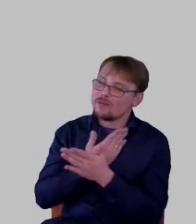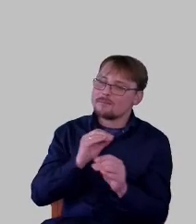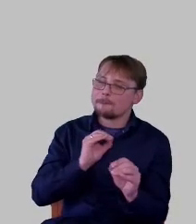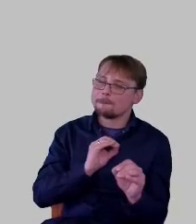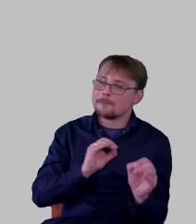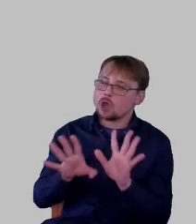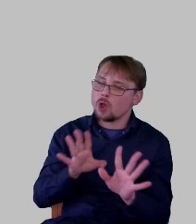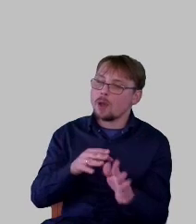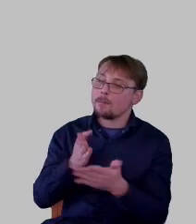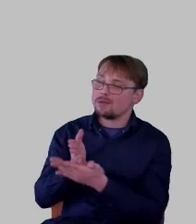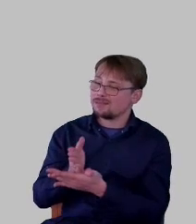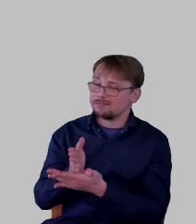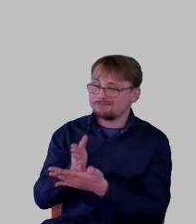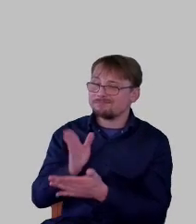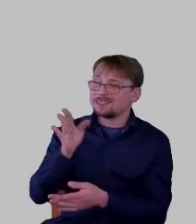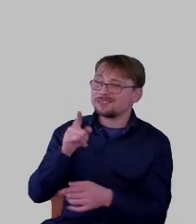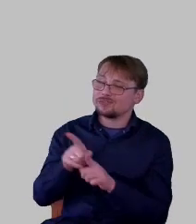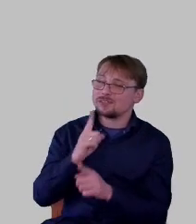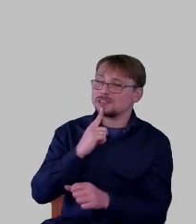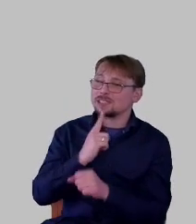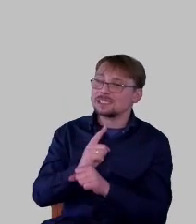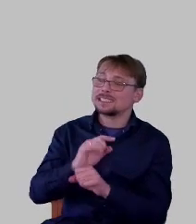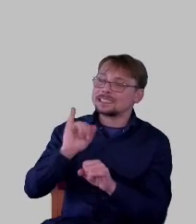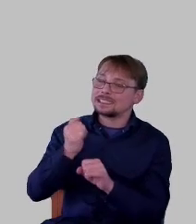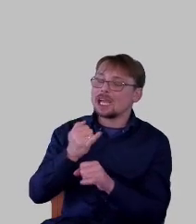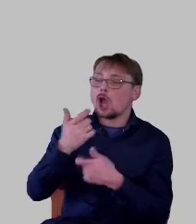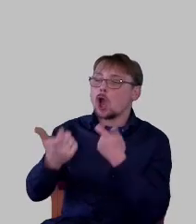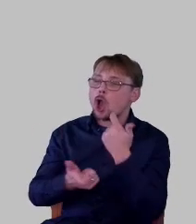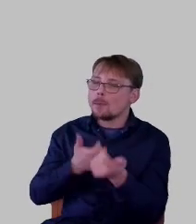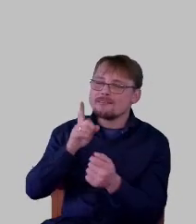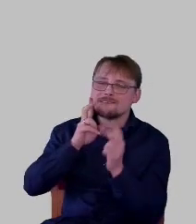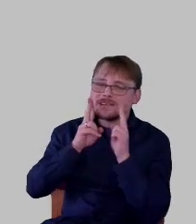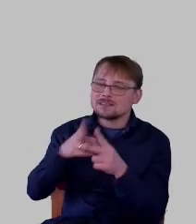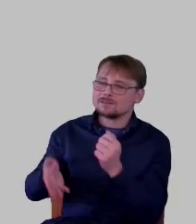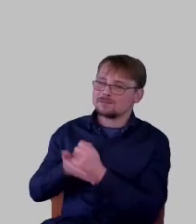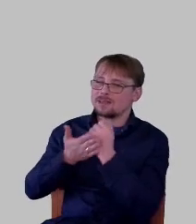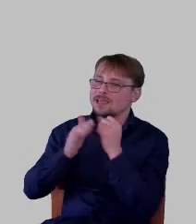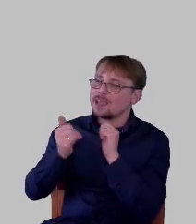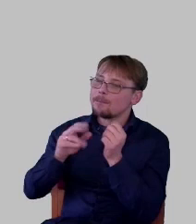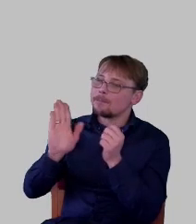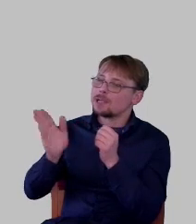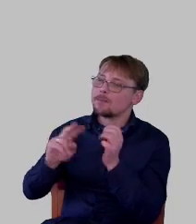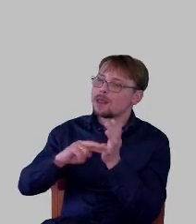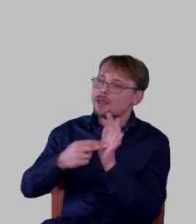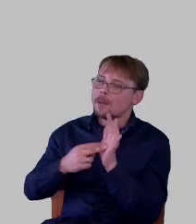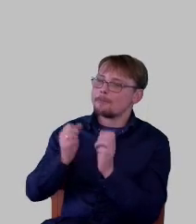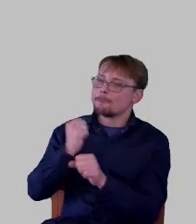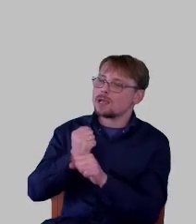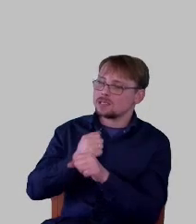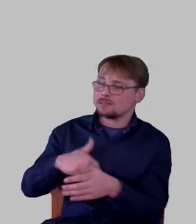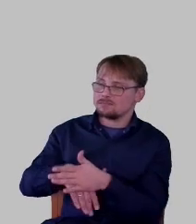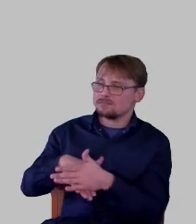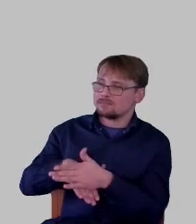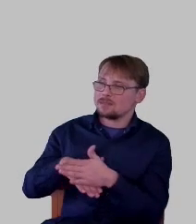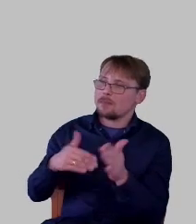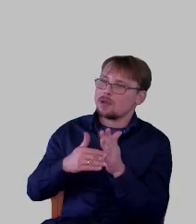jaki sposób będziemy to kształcenie na zajęciach edukacyjnych prowadzić, w jaki sposób będziemy planować pracę wychowawczą. Uwzględnijmy też